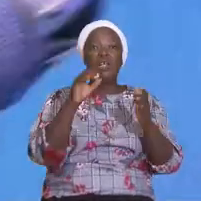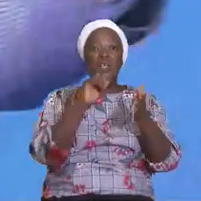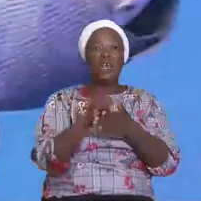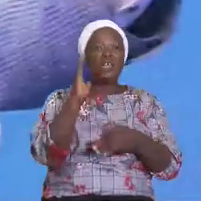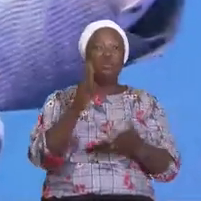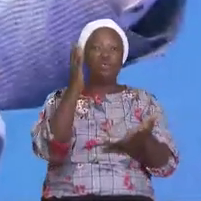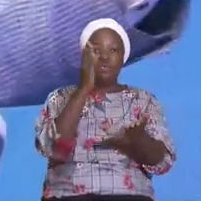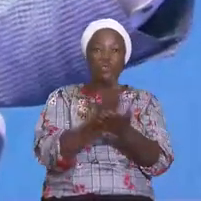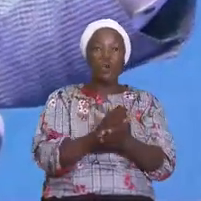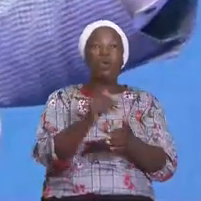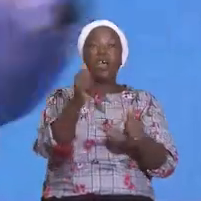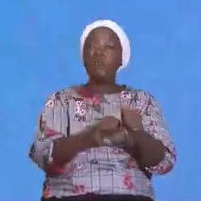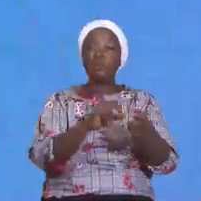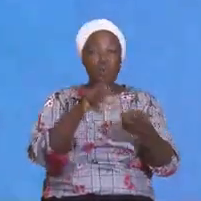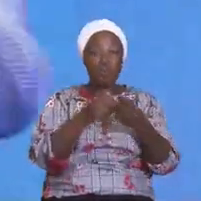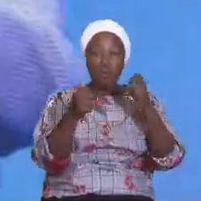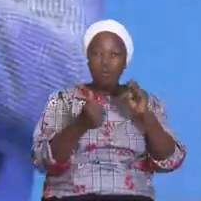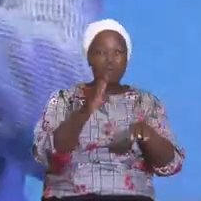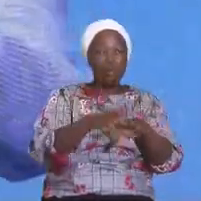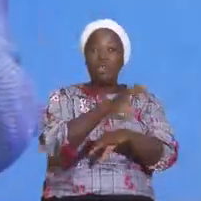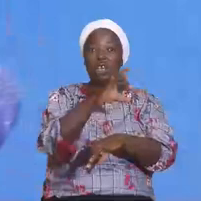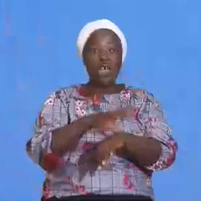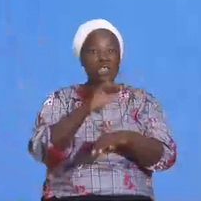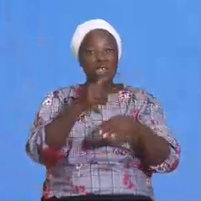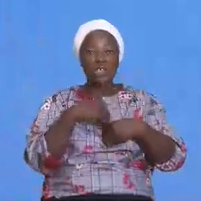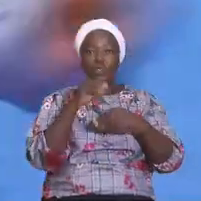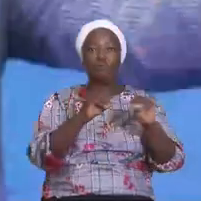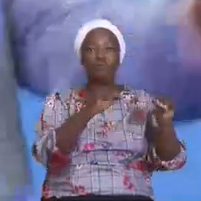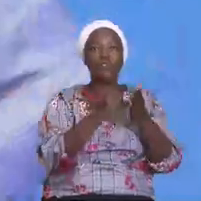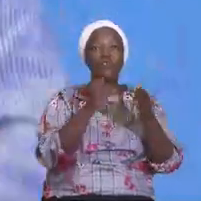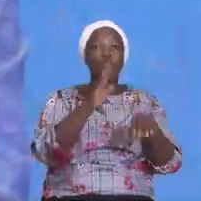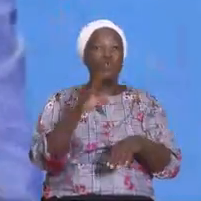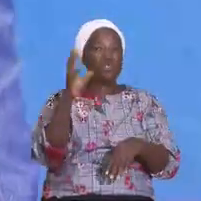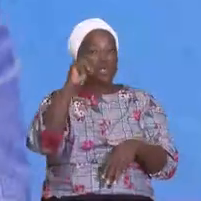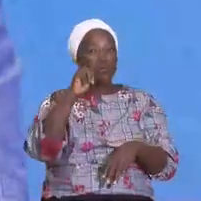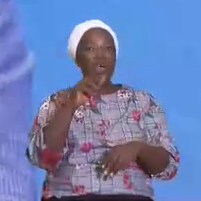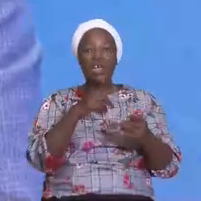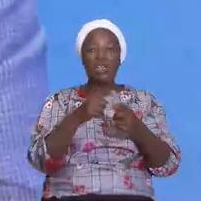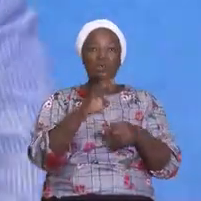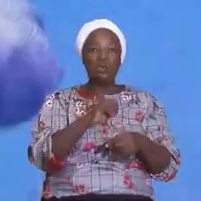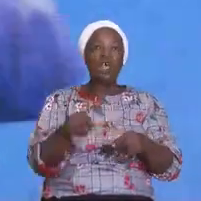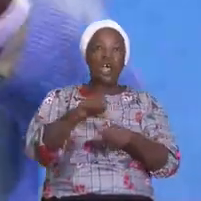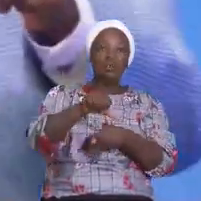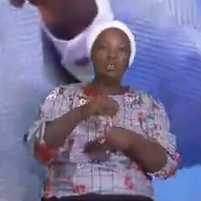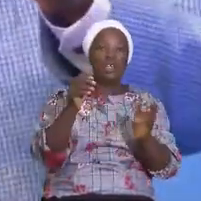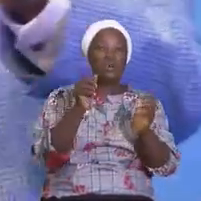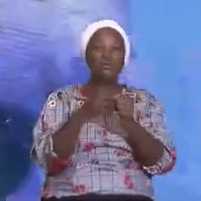Il a mis toute la puissance qui peut régler tout problème de la terre.